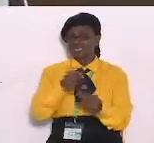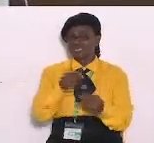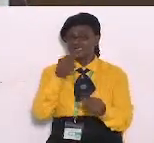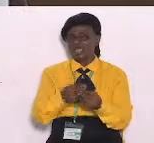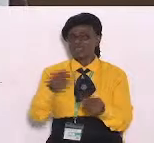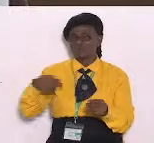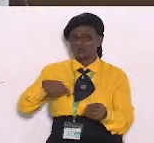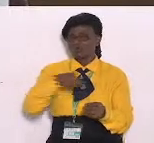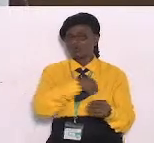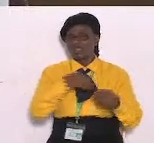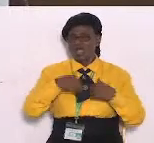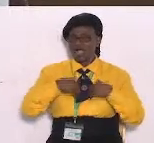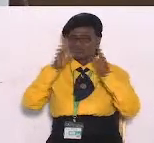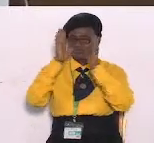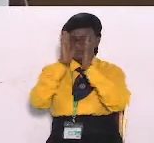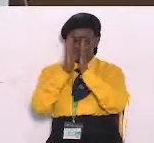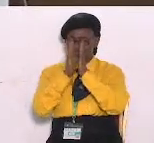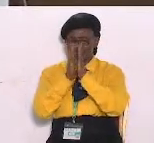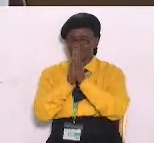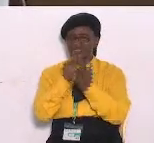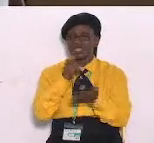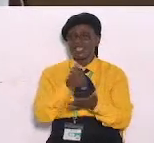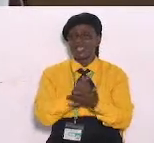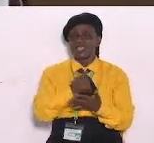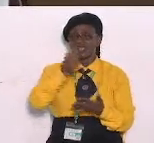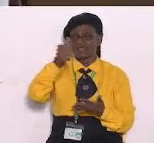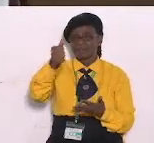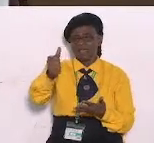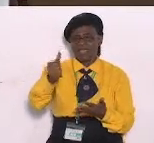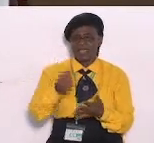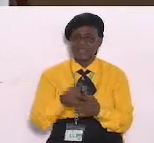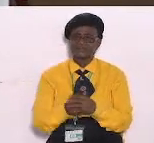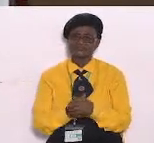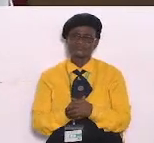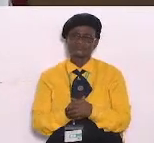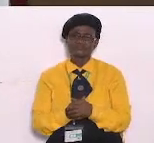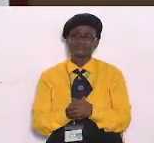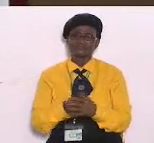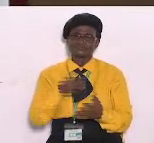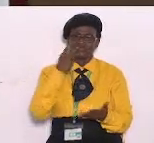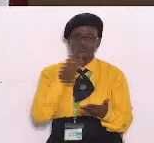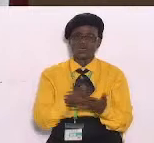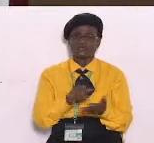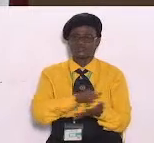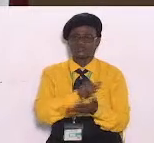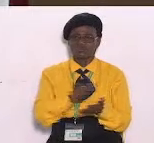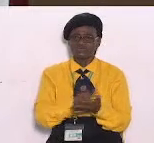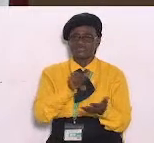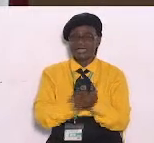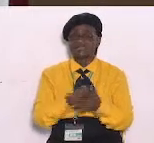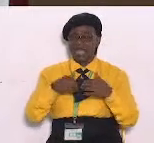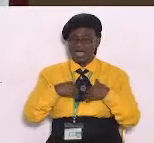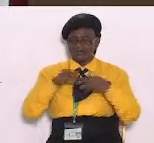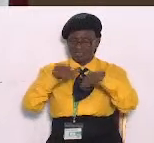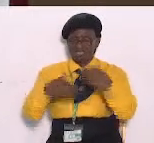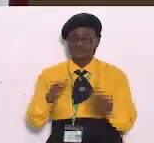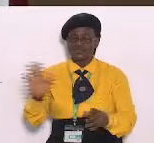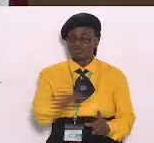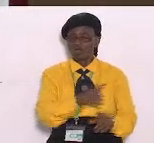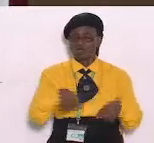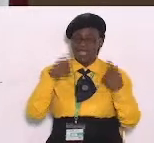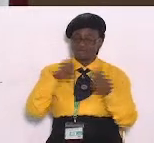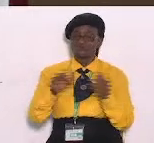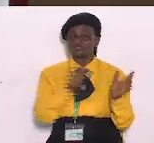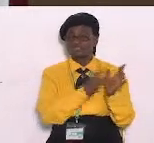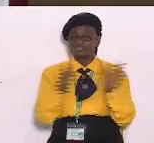puissant de Jésus nous avions prié amen bon ceux qui ont déjà donné leur